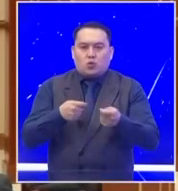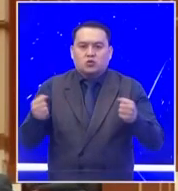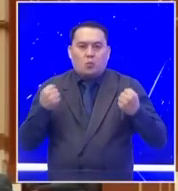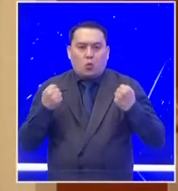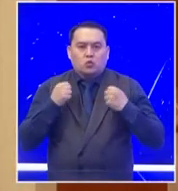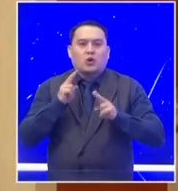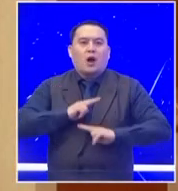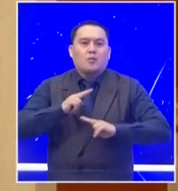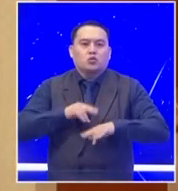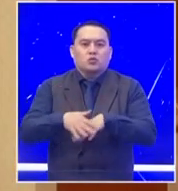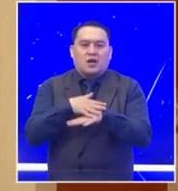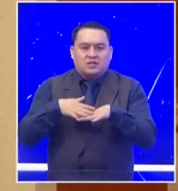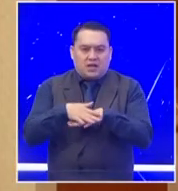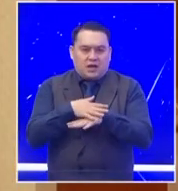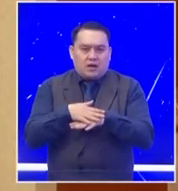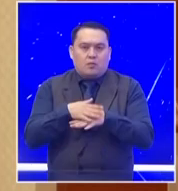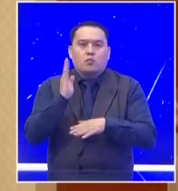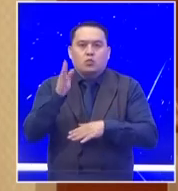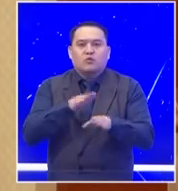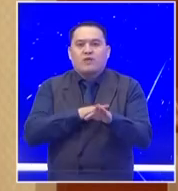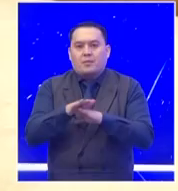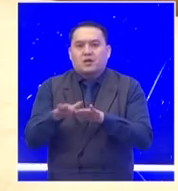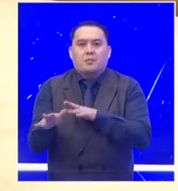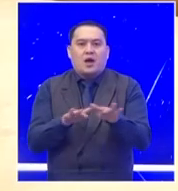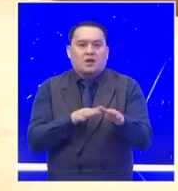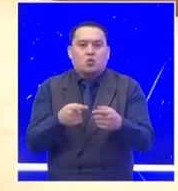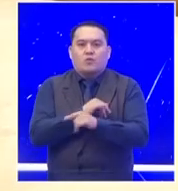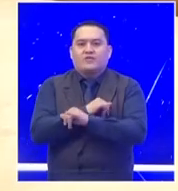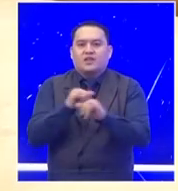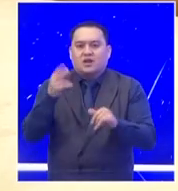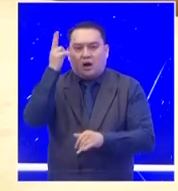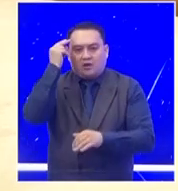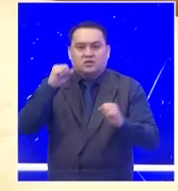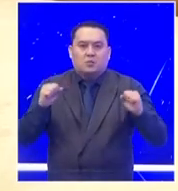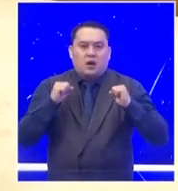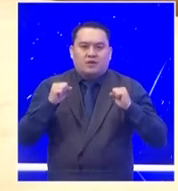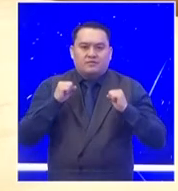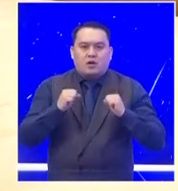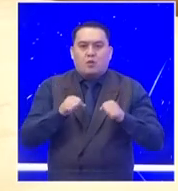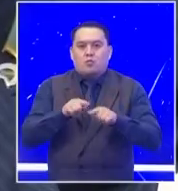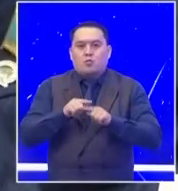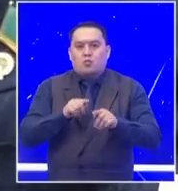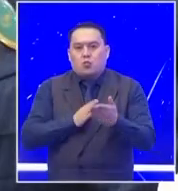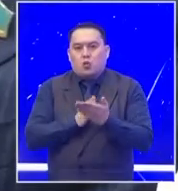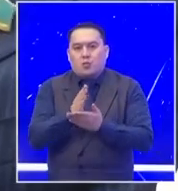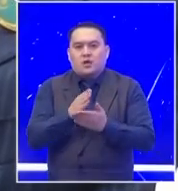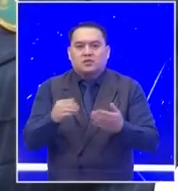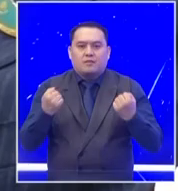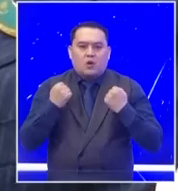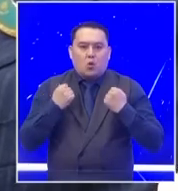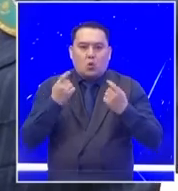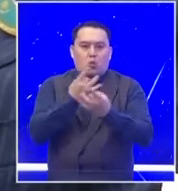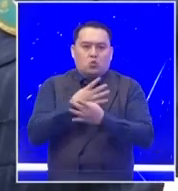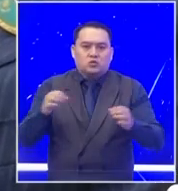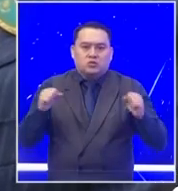для работы с населением. Также будут реализованы мероприятия по увеличению количества спортивных соревнований путем популяризации физической